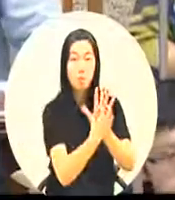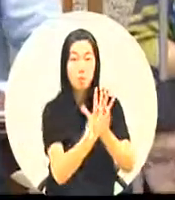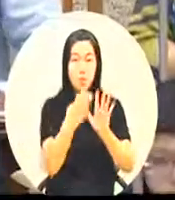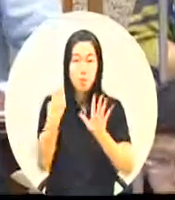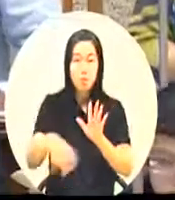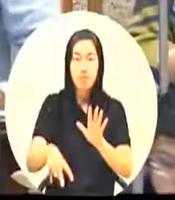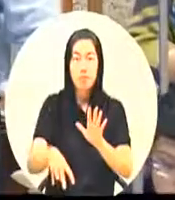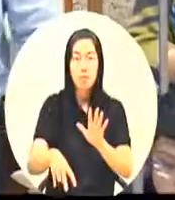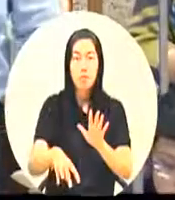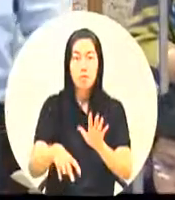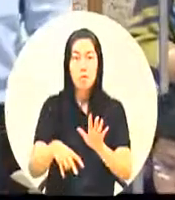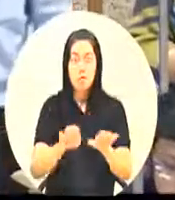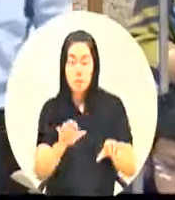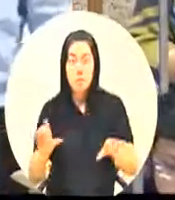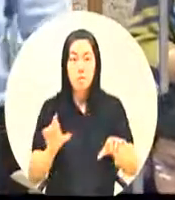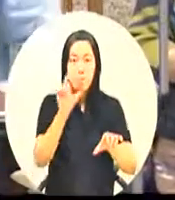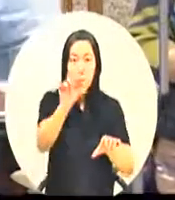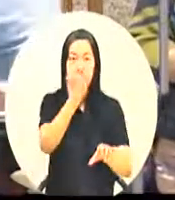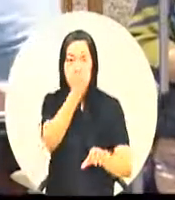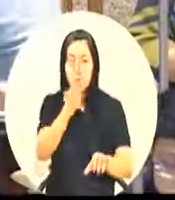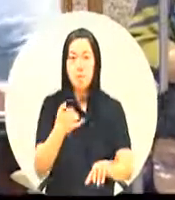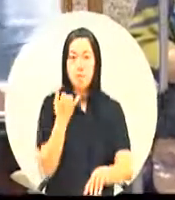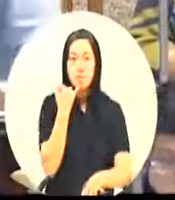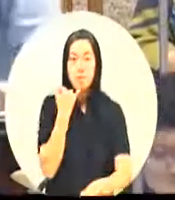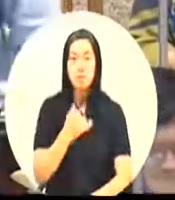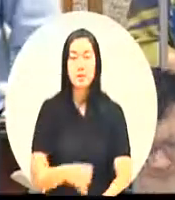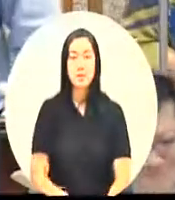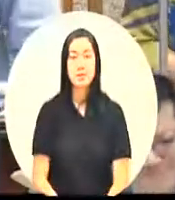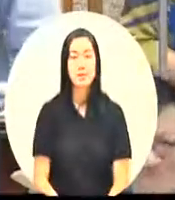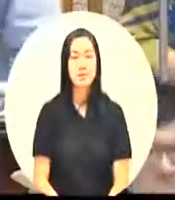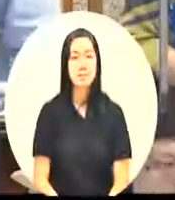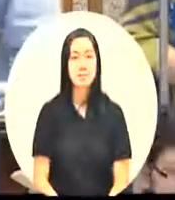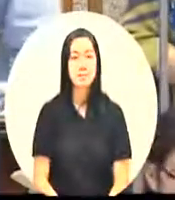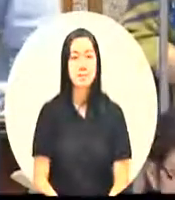建立，我当然希望我们是有信心的了。